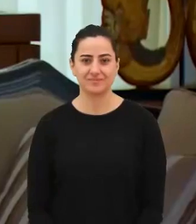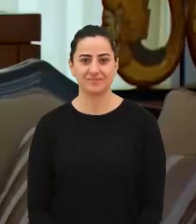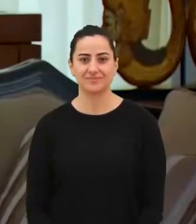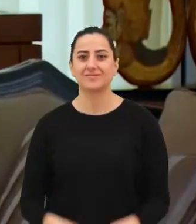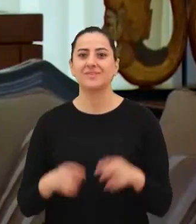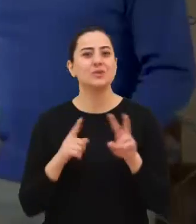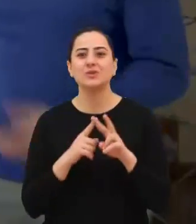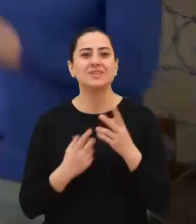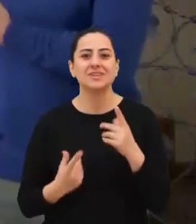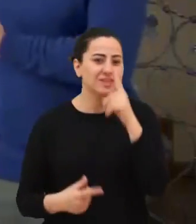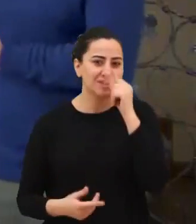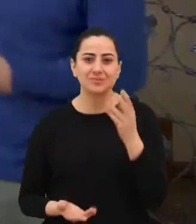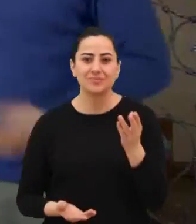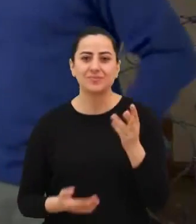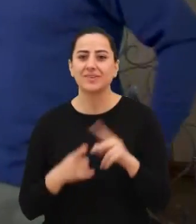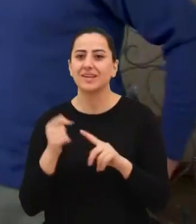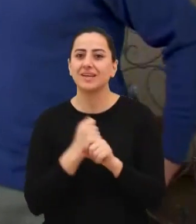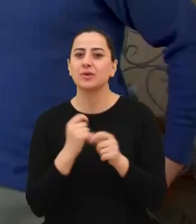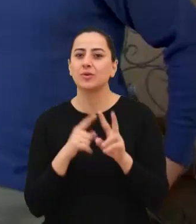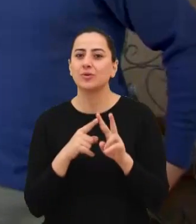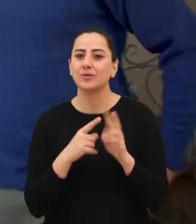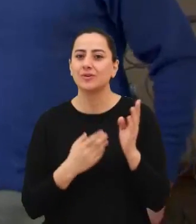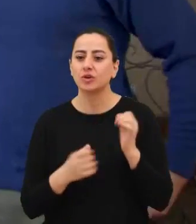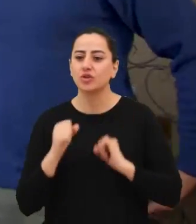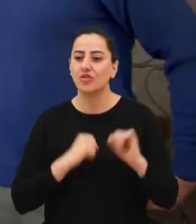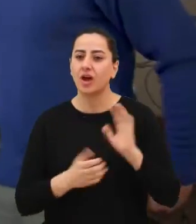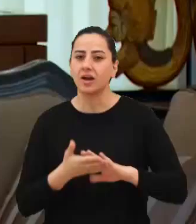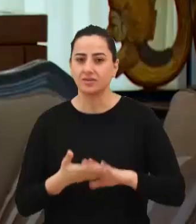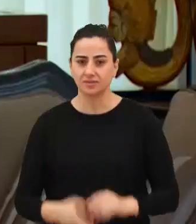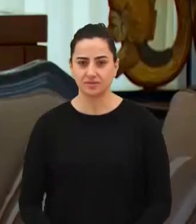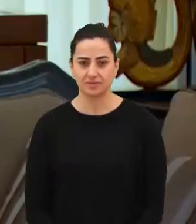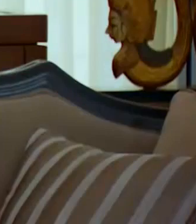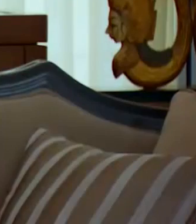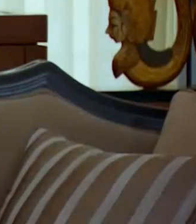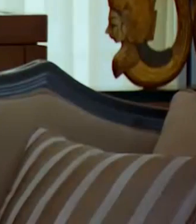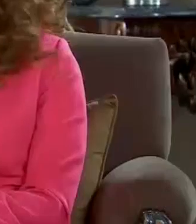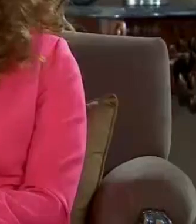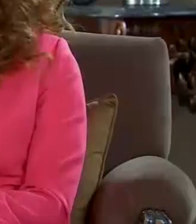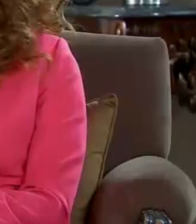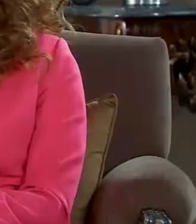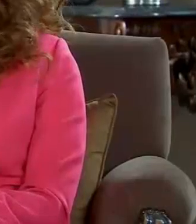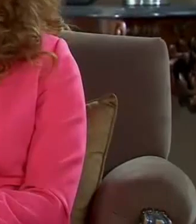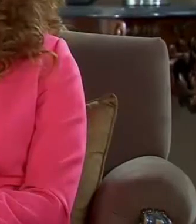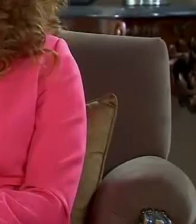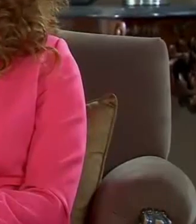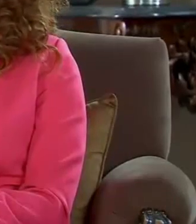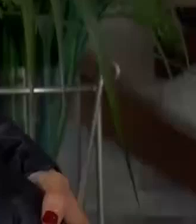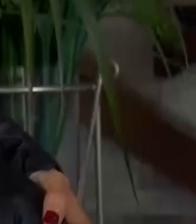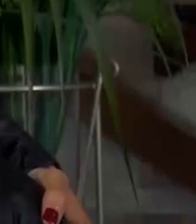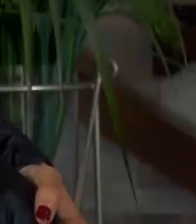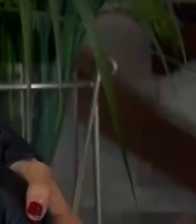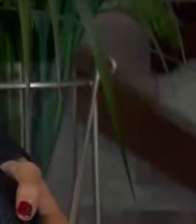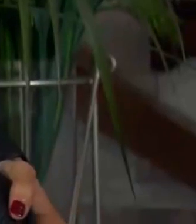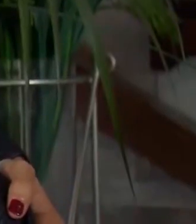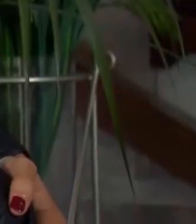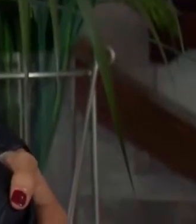Nurhancığım, kim bu hanım? Nilgün, üniversiteden arkadaşım. Sarp'la Rüyam manidar bakıştılar. Kemal